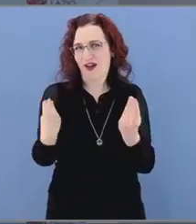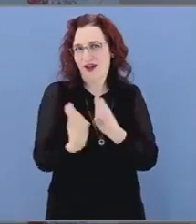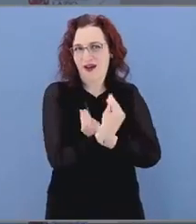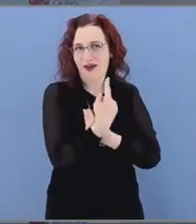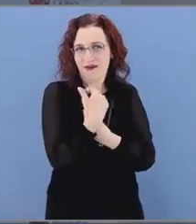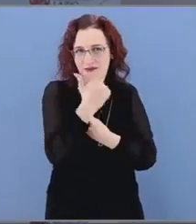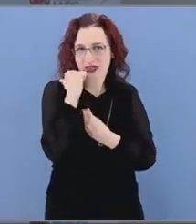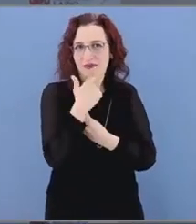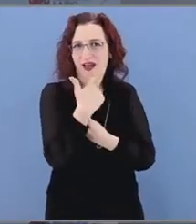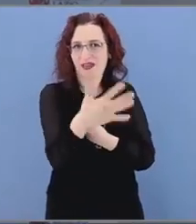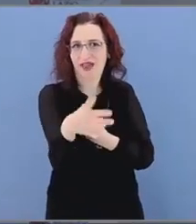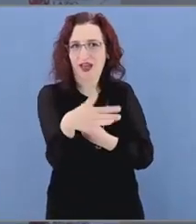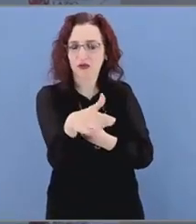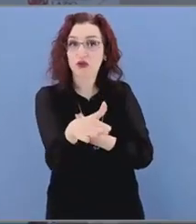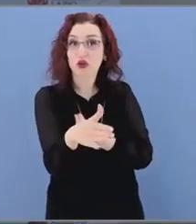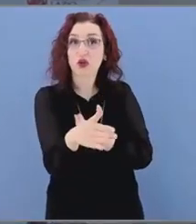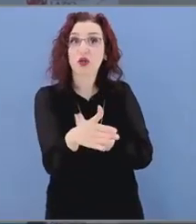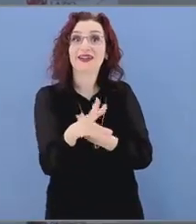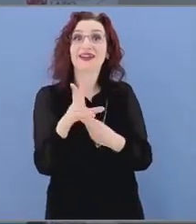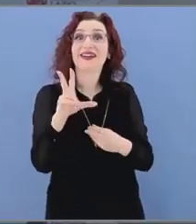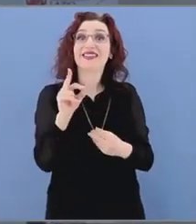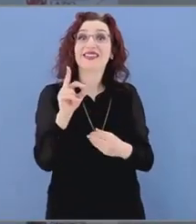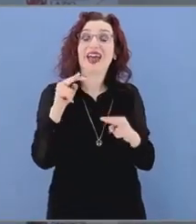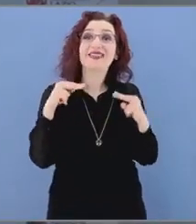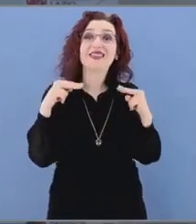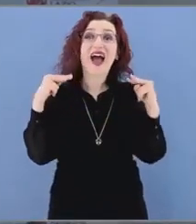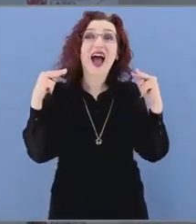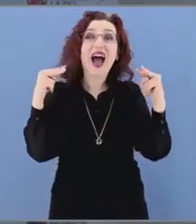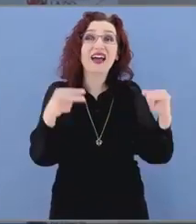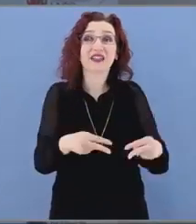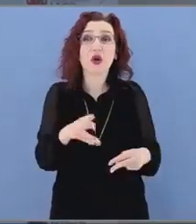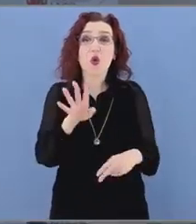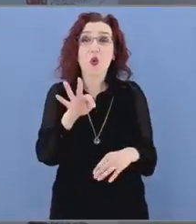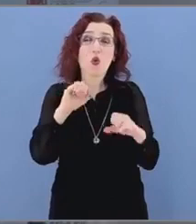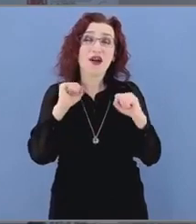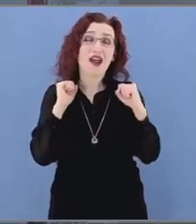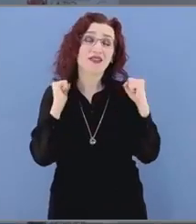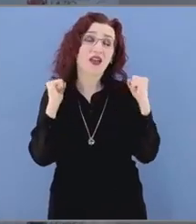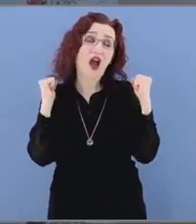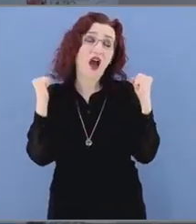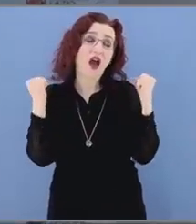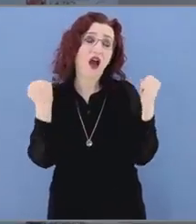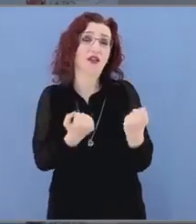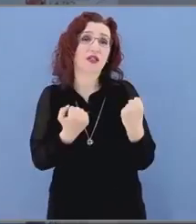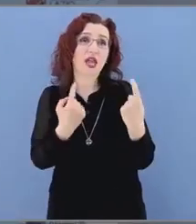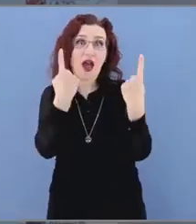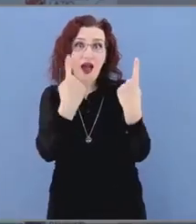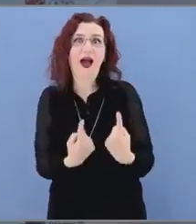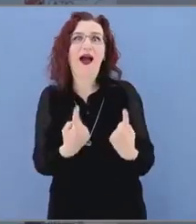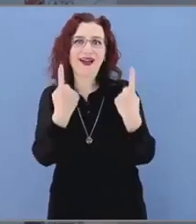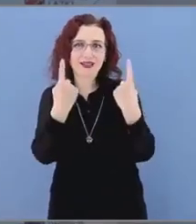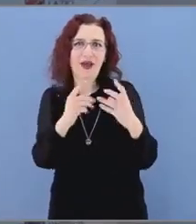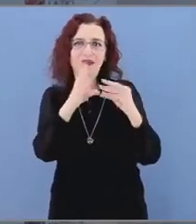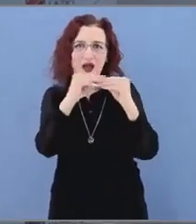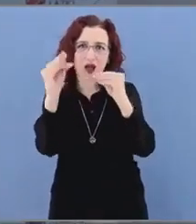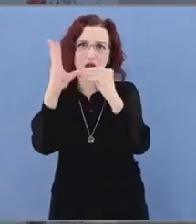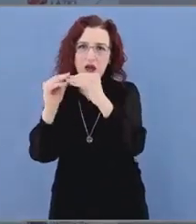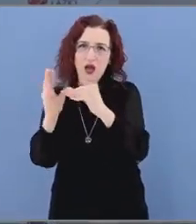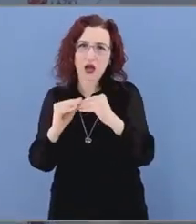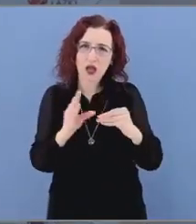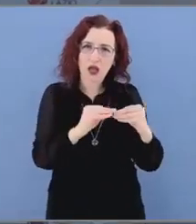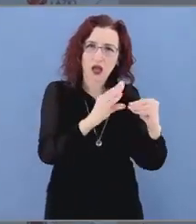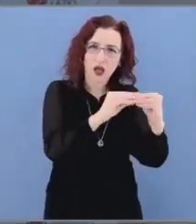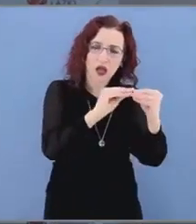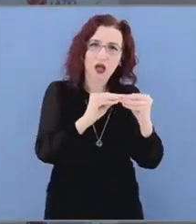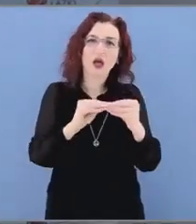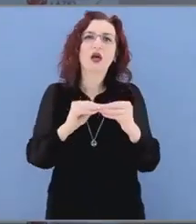da 30 anni, da 40 anni si aspettava questo tipo di riqualificazione, cambierà tutto il famoso quarto piano,